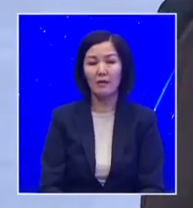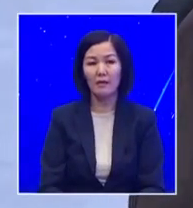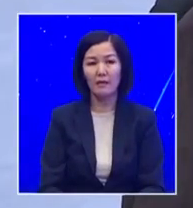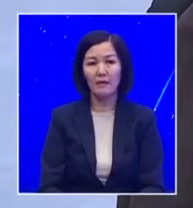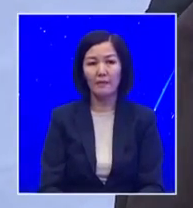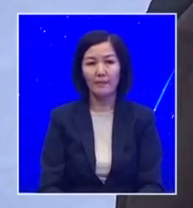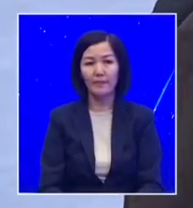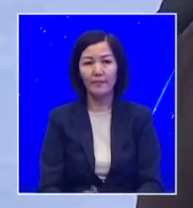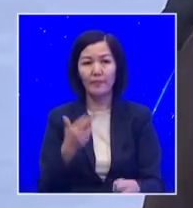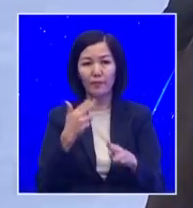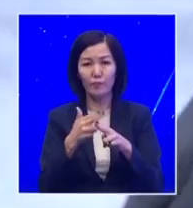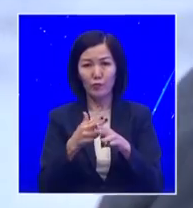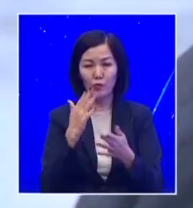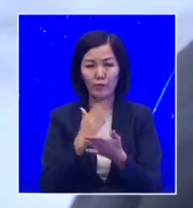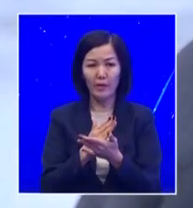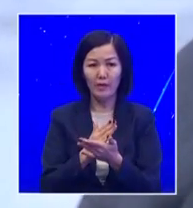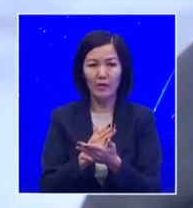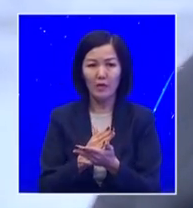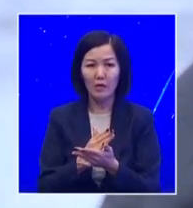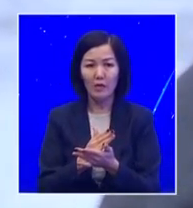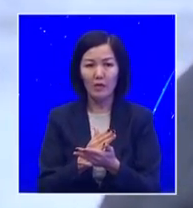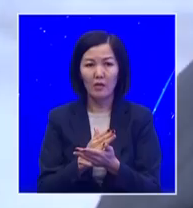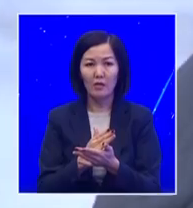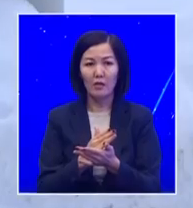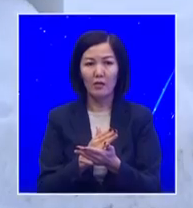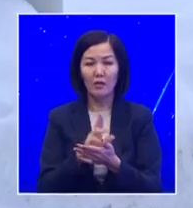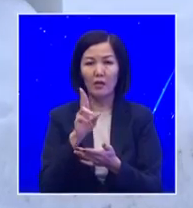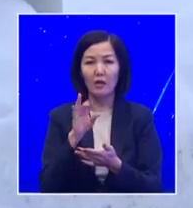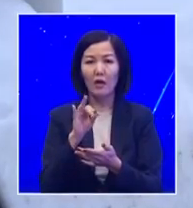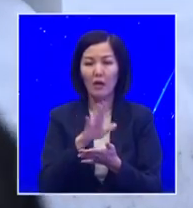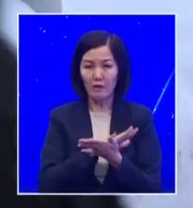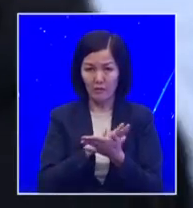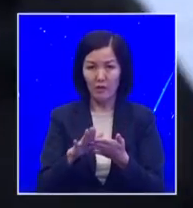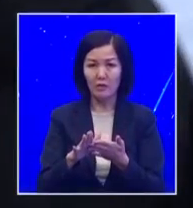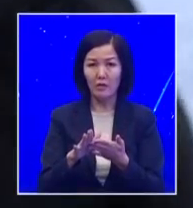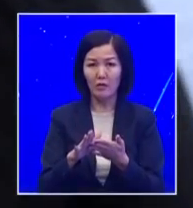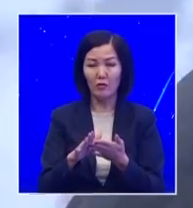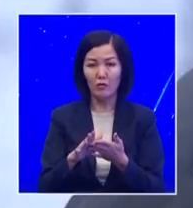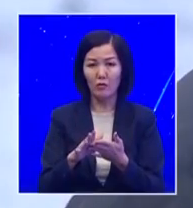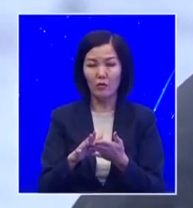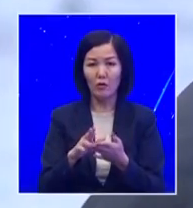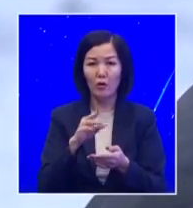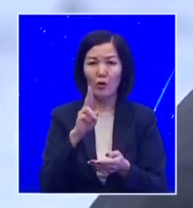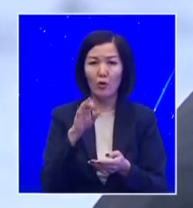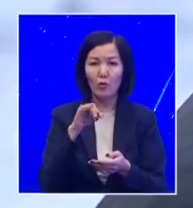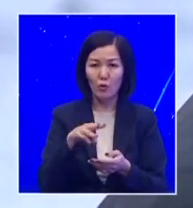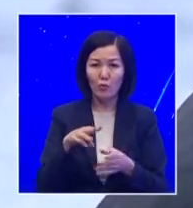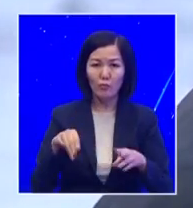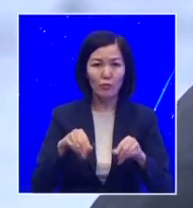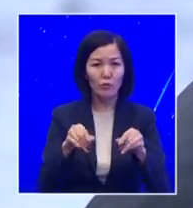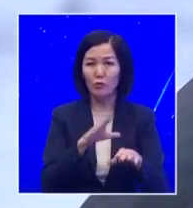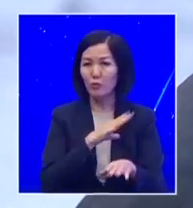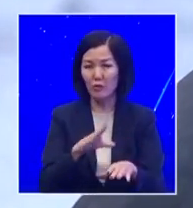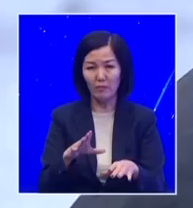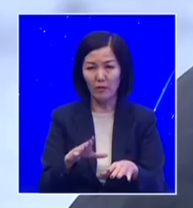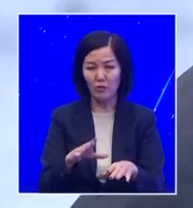жер кішкене мұздау болып жатады, бірақ енді қарды күреп тұрады бұлар. Жағыда құм тағы басқа ештеңке сеппейді,